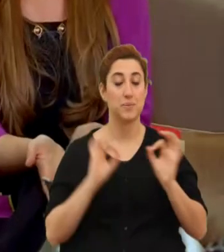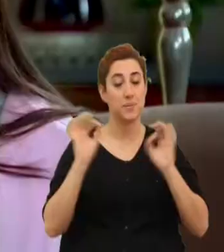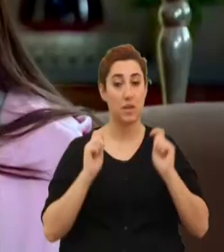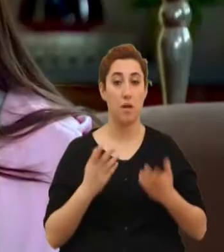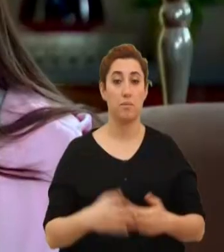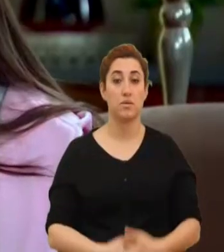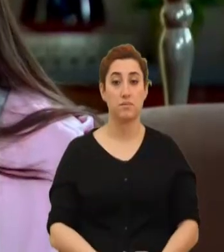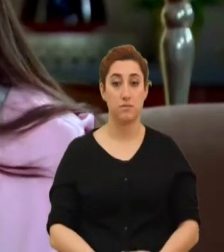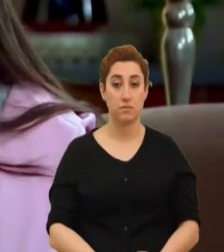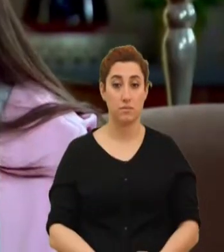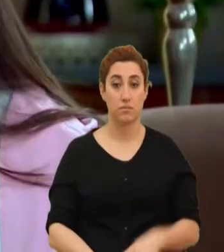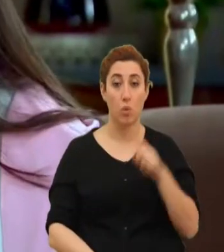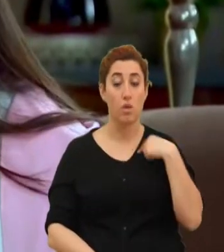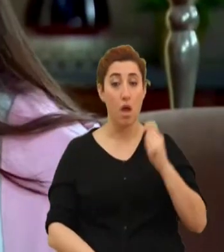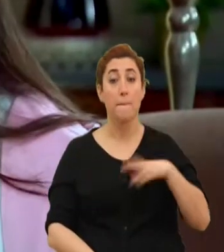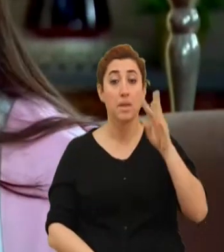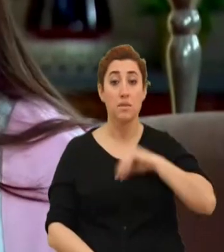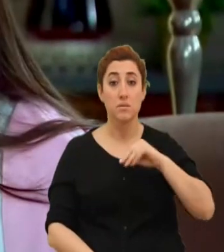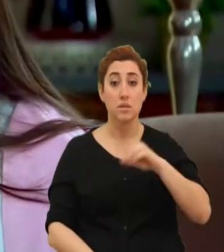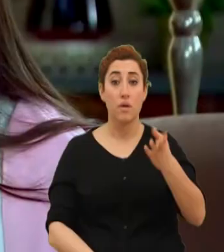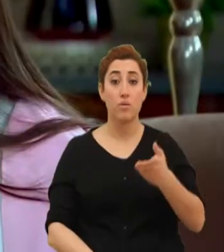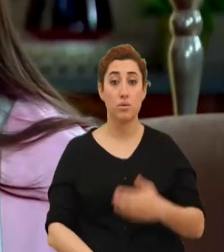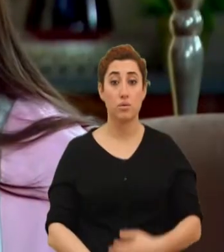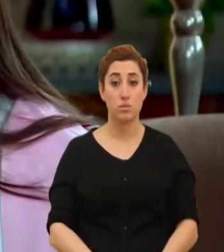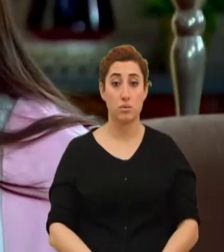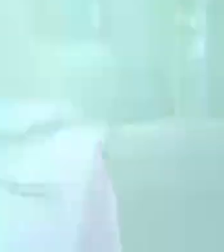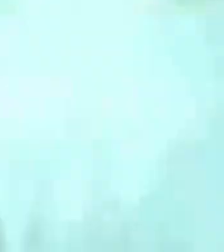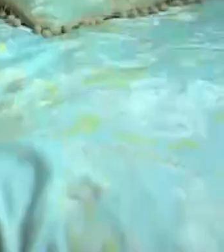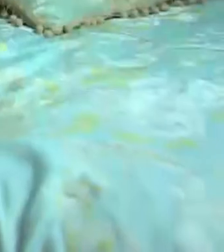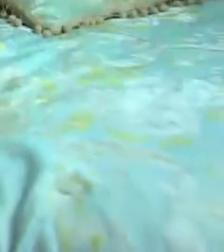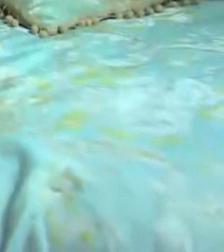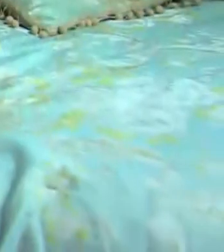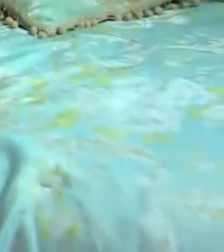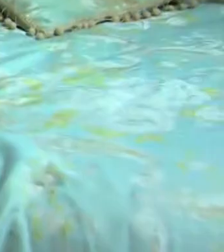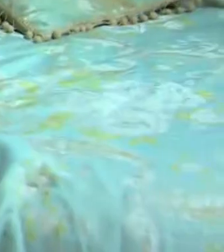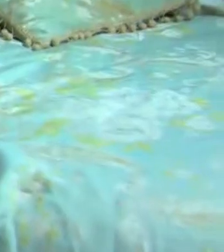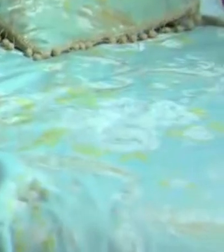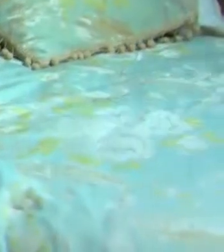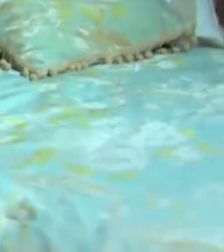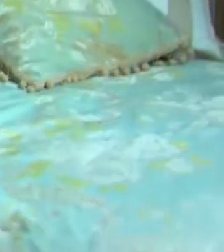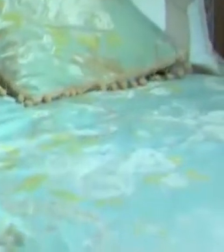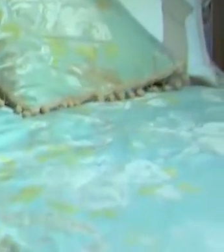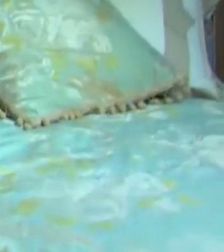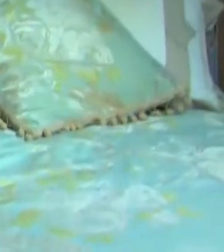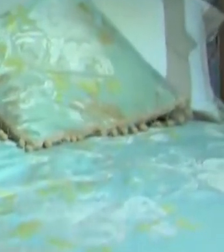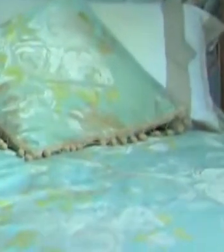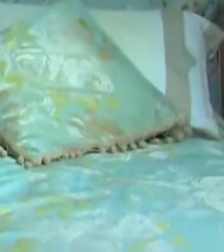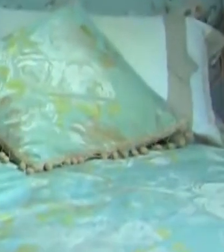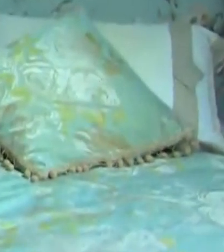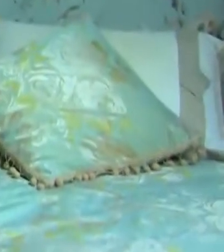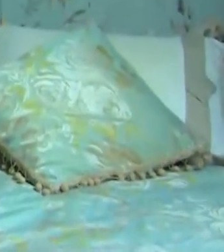yani. Onu da yapmadın mı sanıyorsun? Geçmiş. Nurhan yatağa oturmuş, kucağında